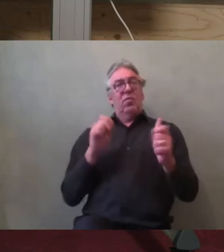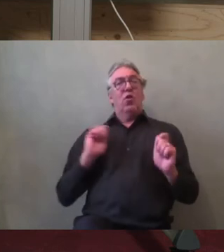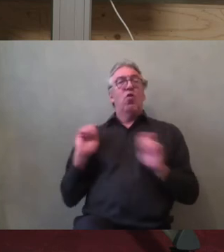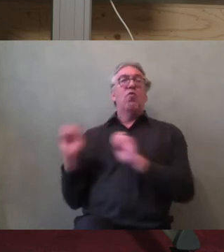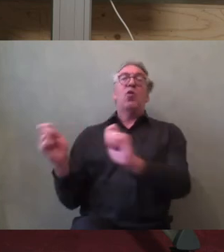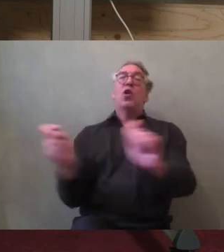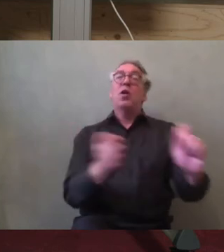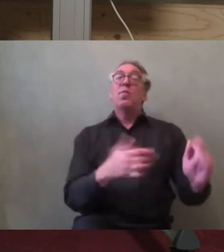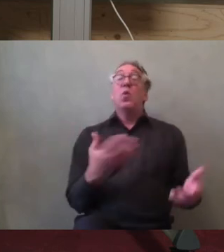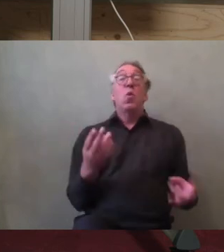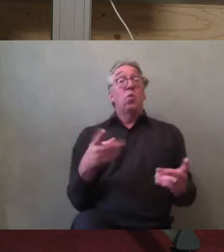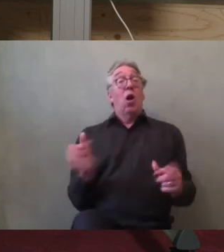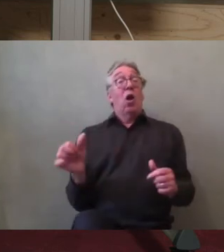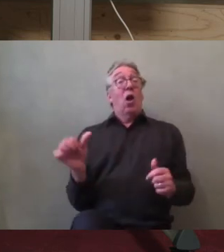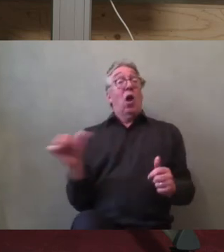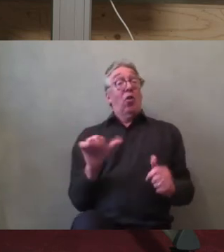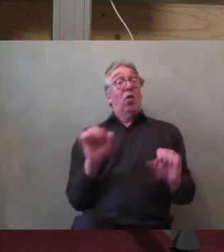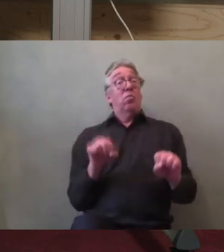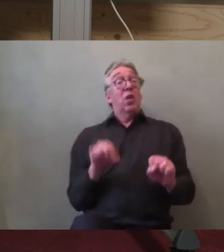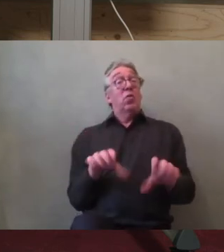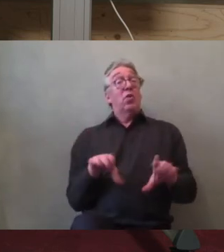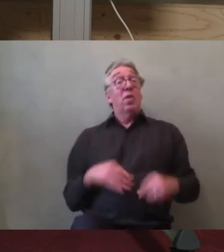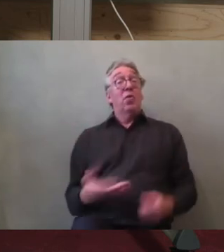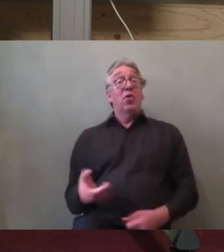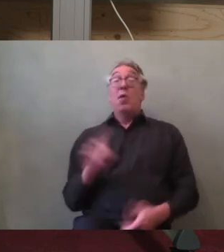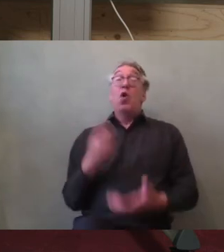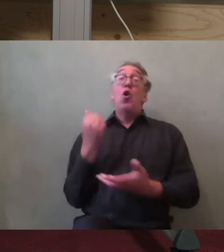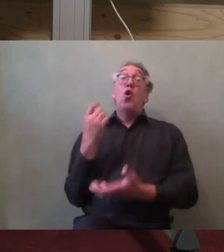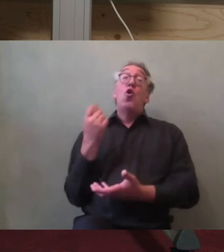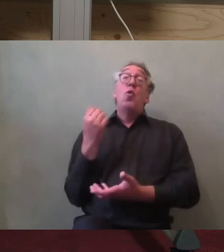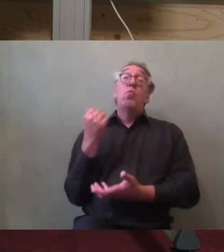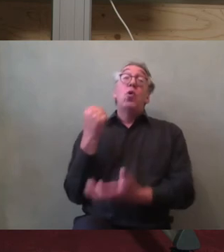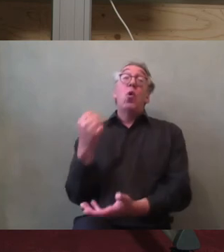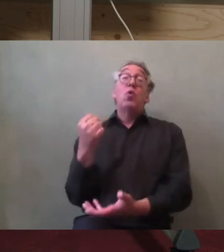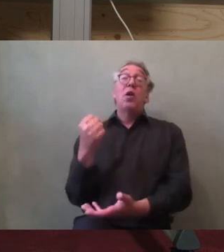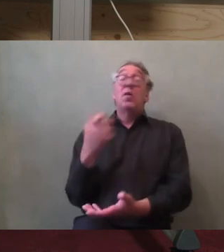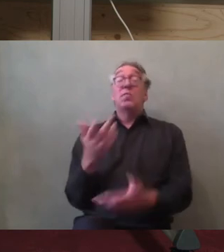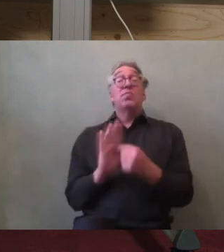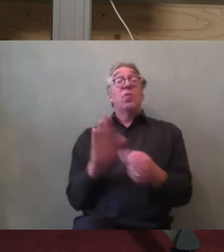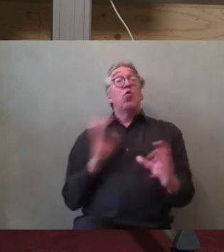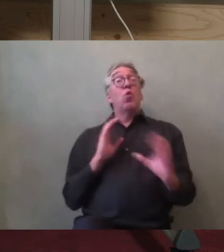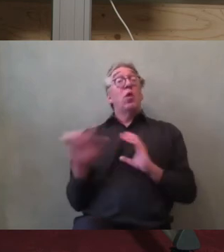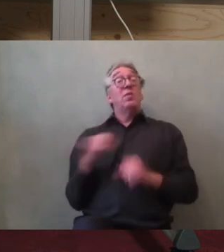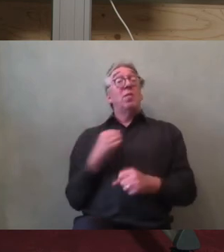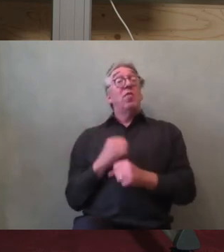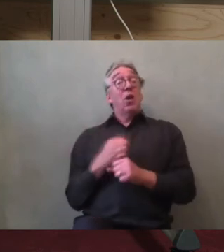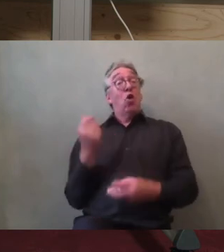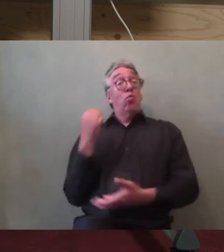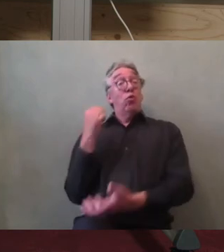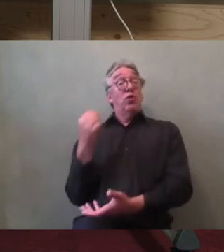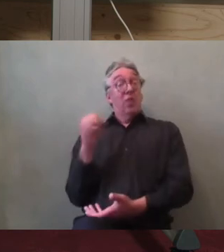andere beslissingen te nemen. In je budget wat je bijvoorbeeld hebt als communicatiemedewerker. Kun je